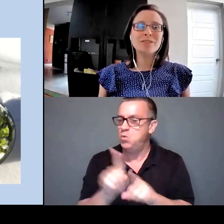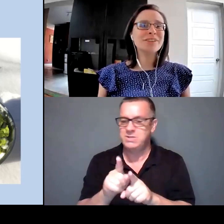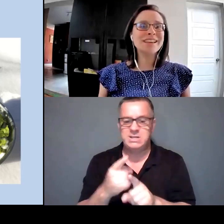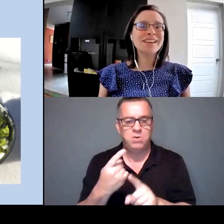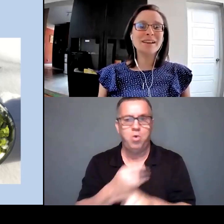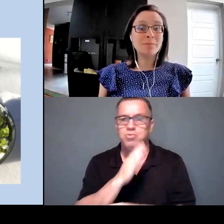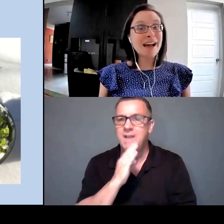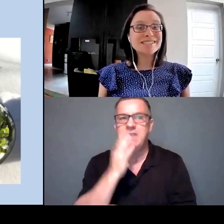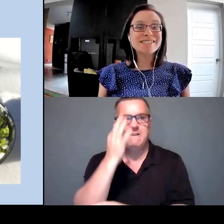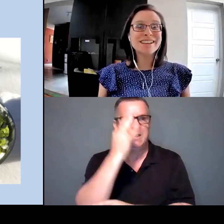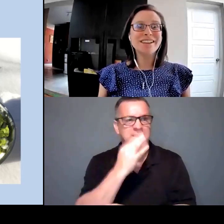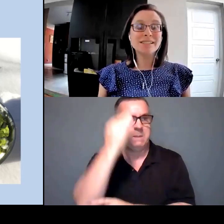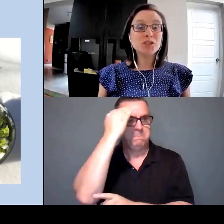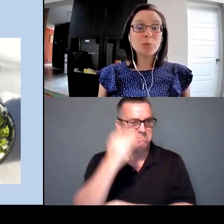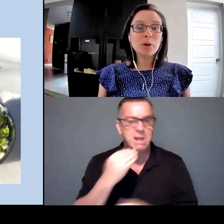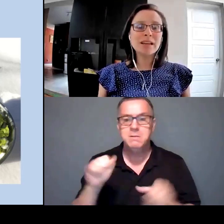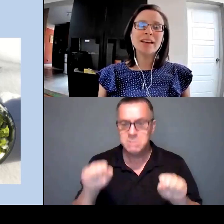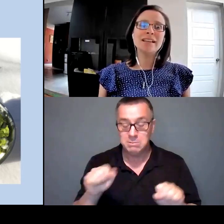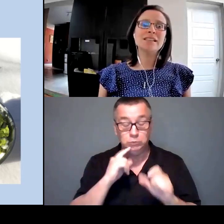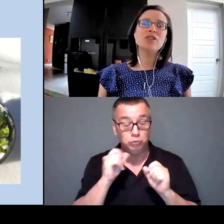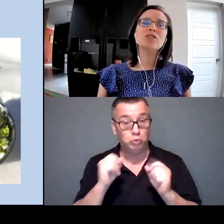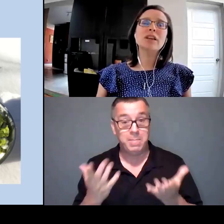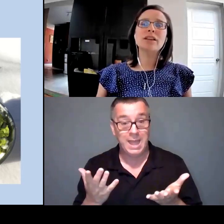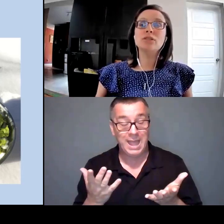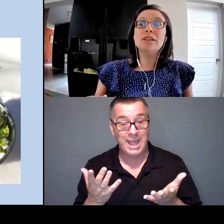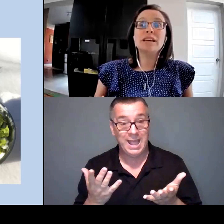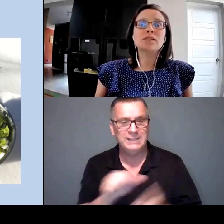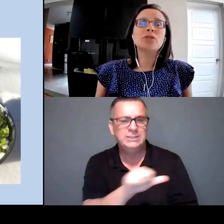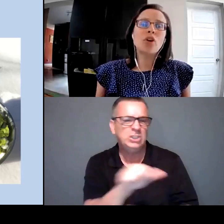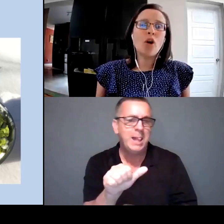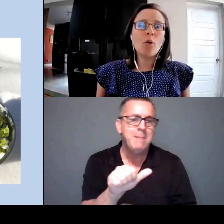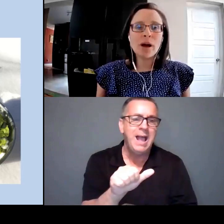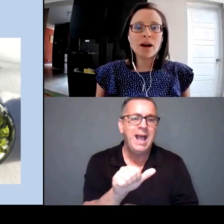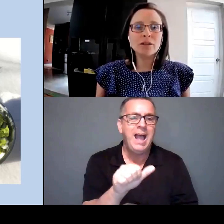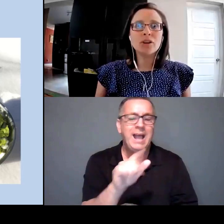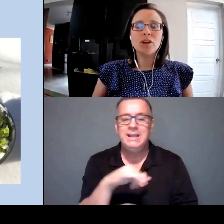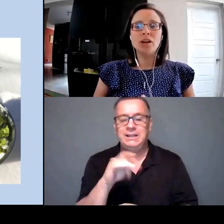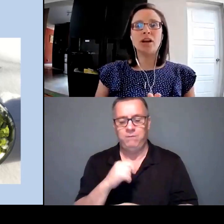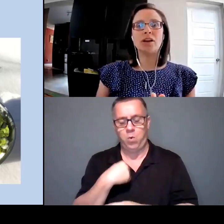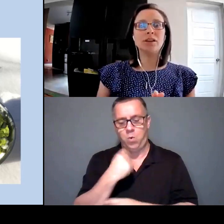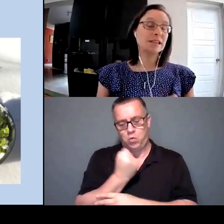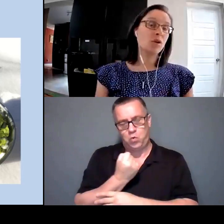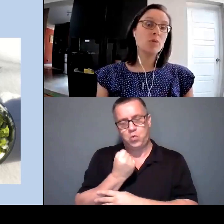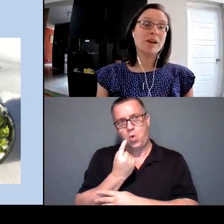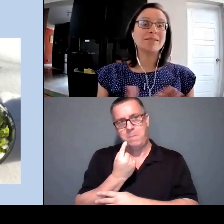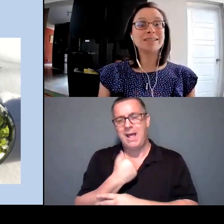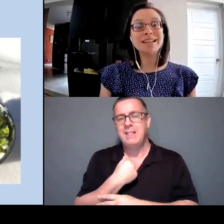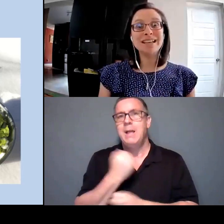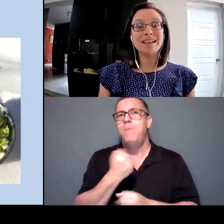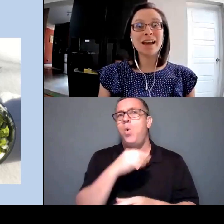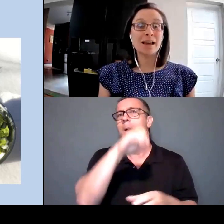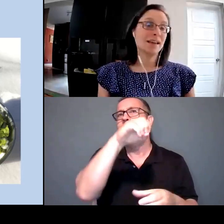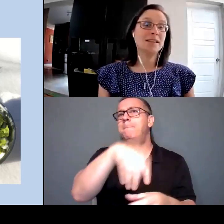janvier, février, mars. C'est surprenant. C'est juste une question de comprendre qu'est-ce qu'on peut